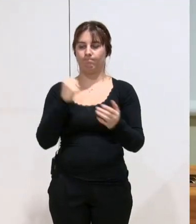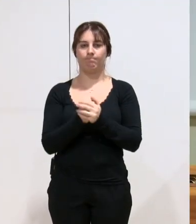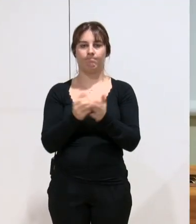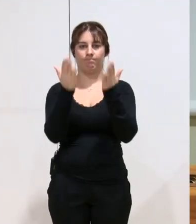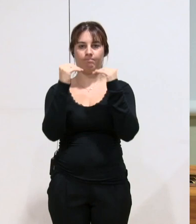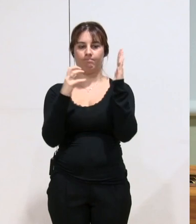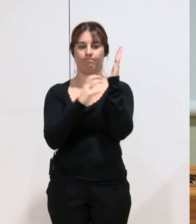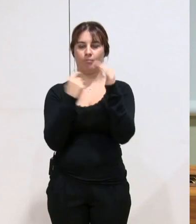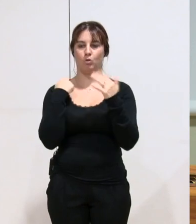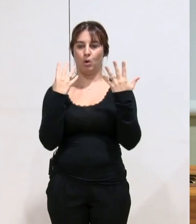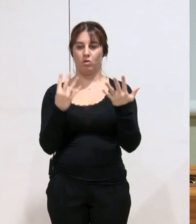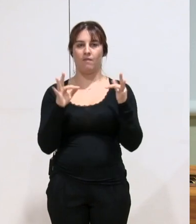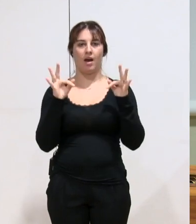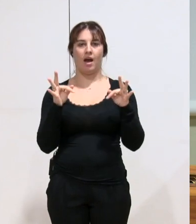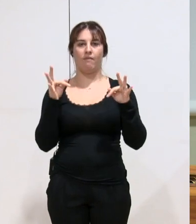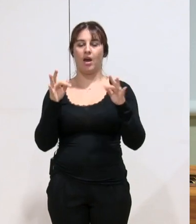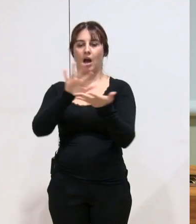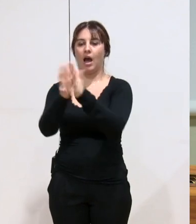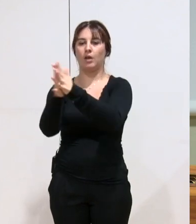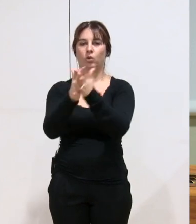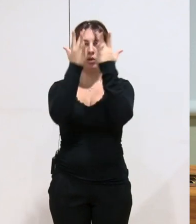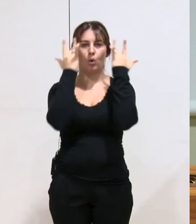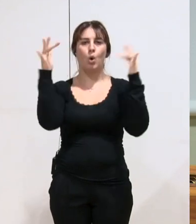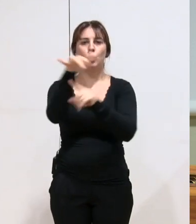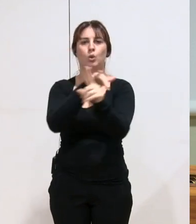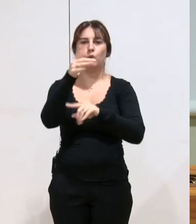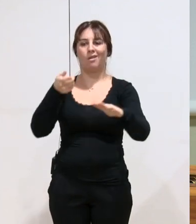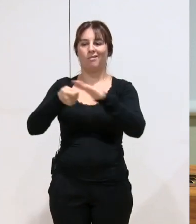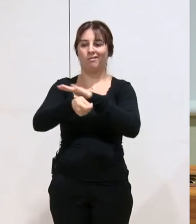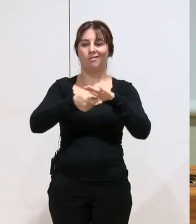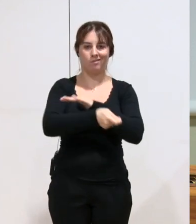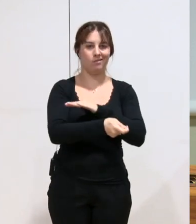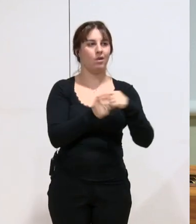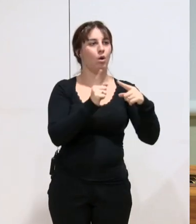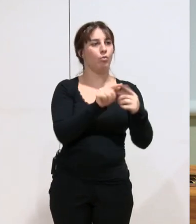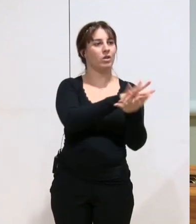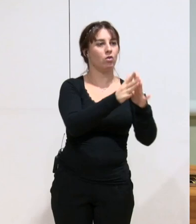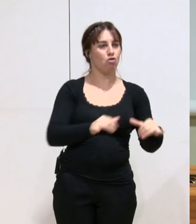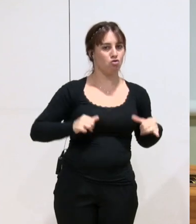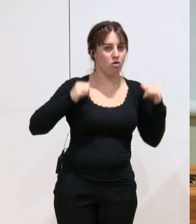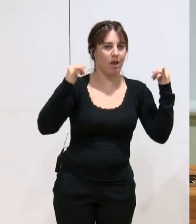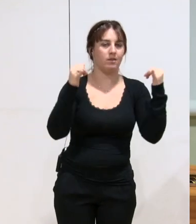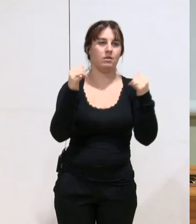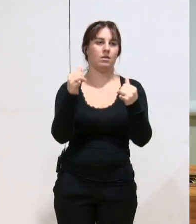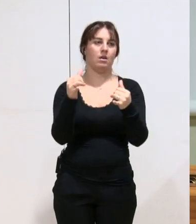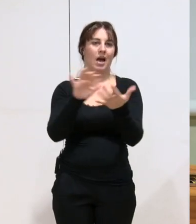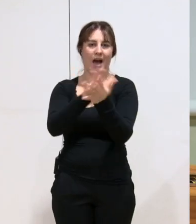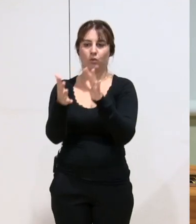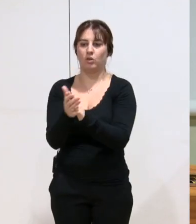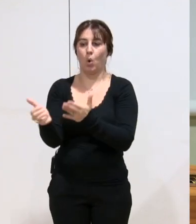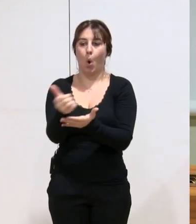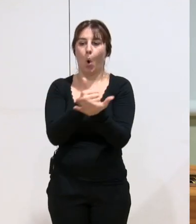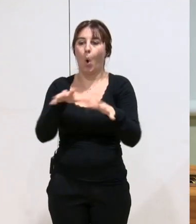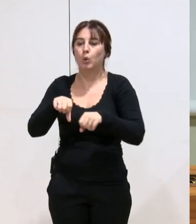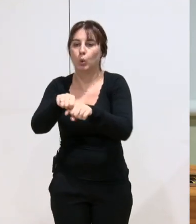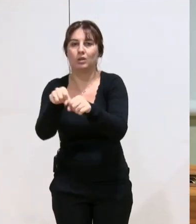sur des attributions de subventions aux associations socioculturelles et aux associations de jeunesse et aux associations ressources. Des prises de